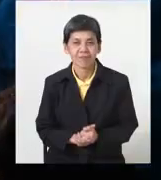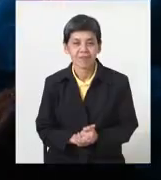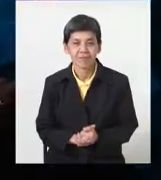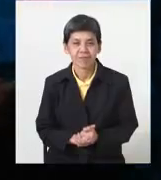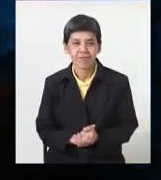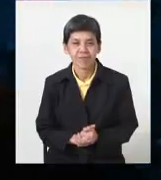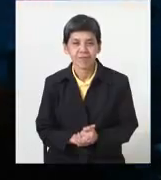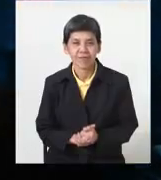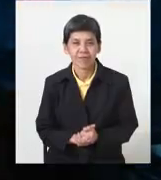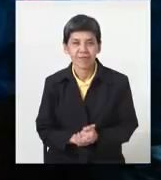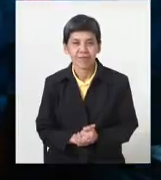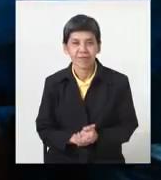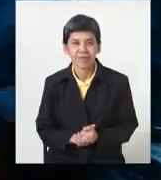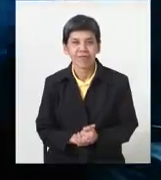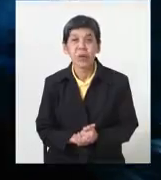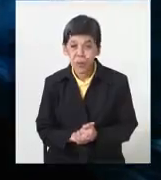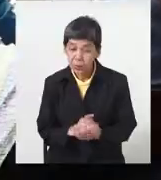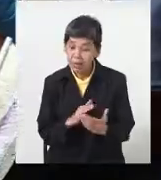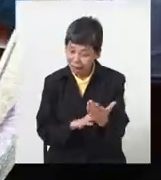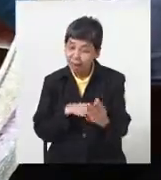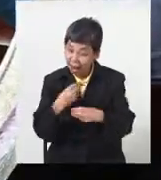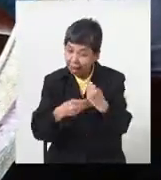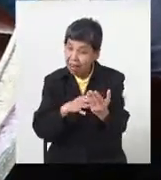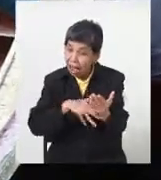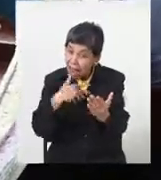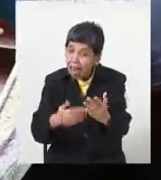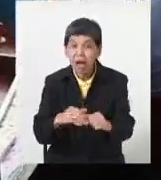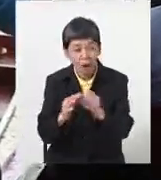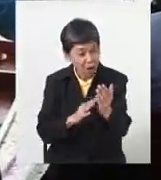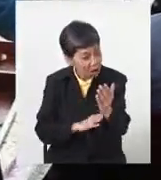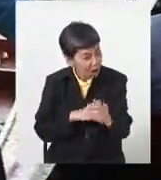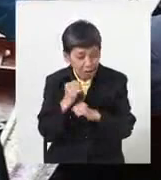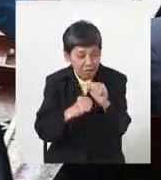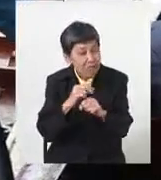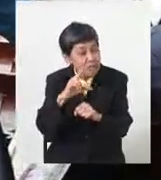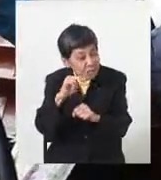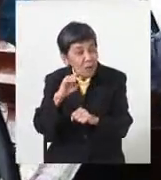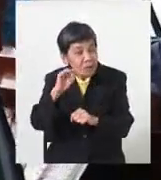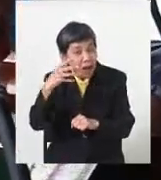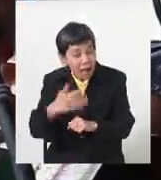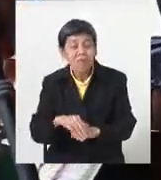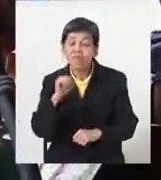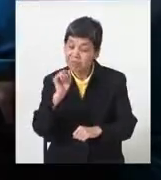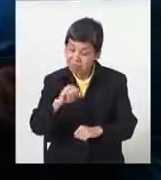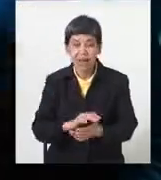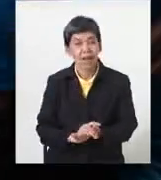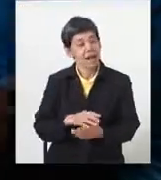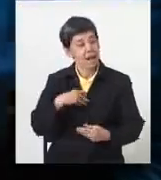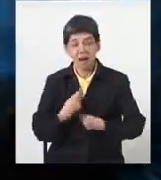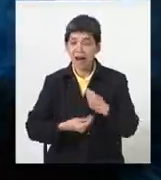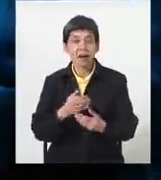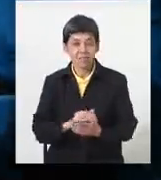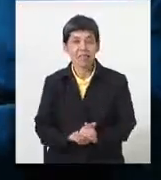มาโ 3 340ปีแล้วโขายมานานมาก 340ปีขาย